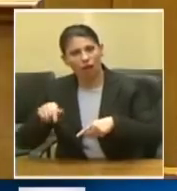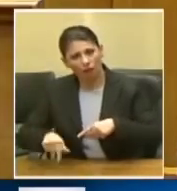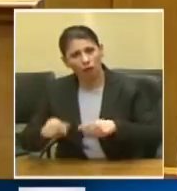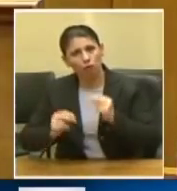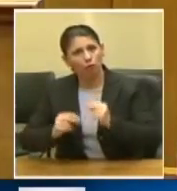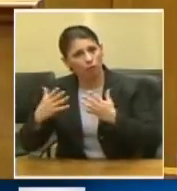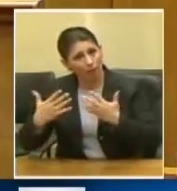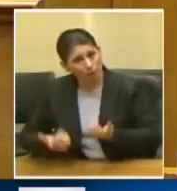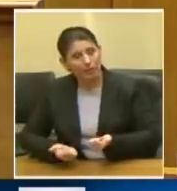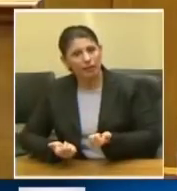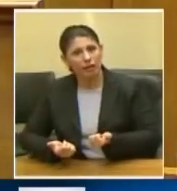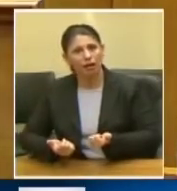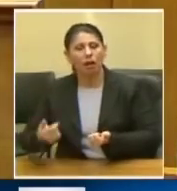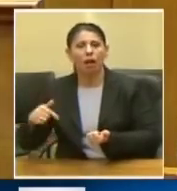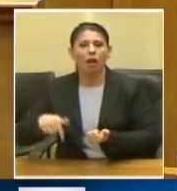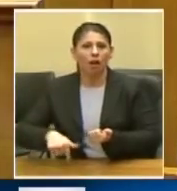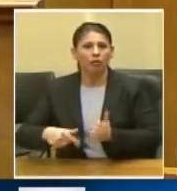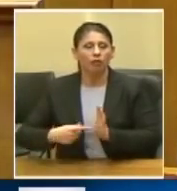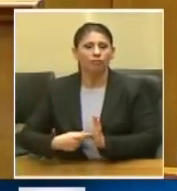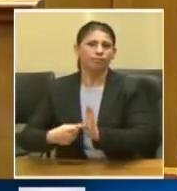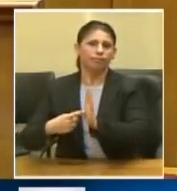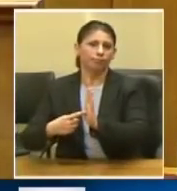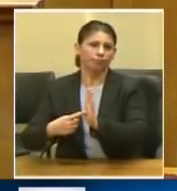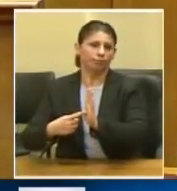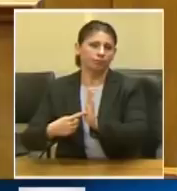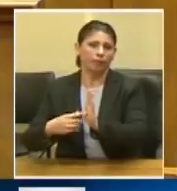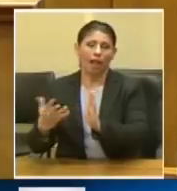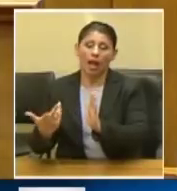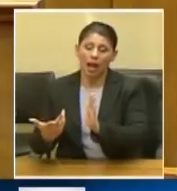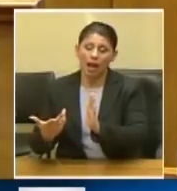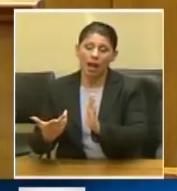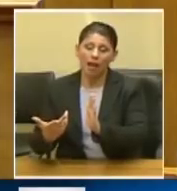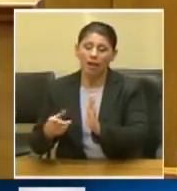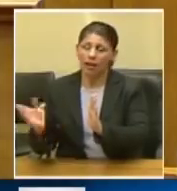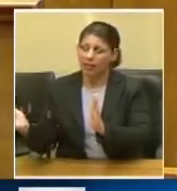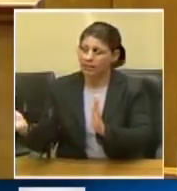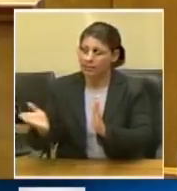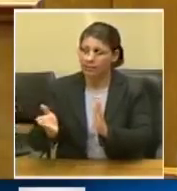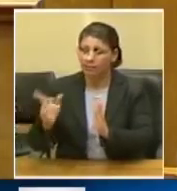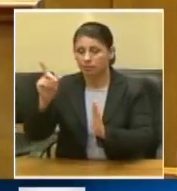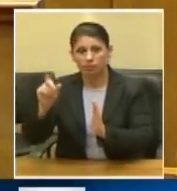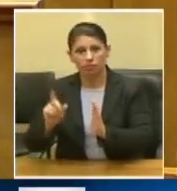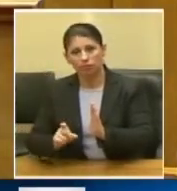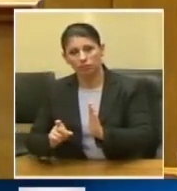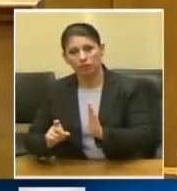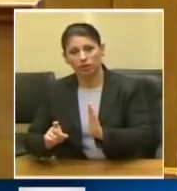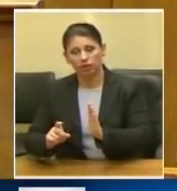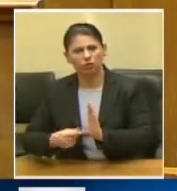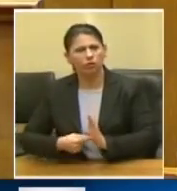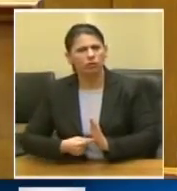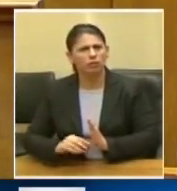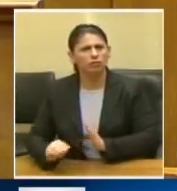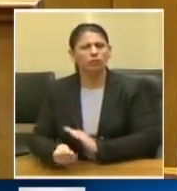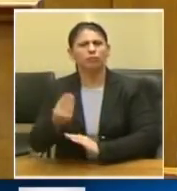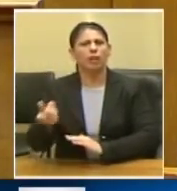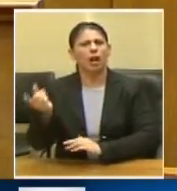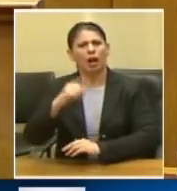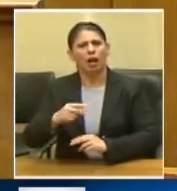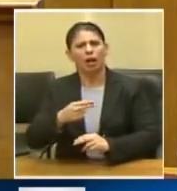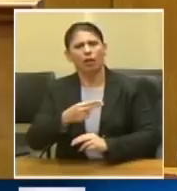υπάρχει. Και αυτό θα εμφανιστεί. Αλλά στο μεταξύ εσείς πιθανόν να μας εμφανίσετε ένα άλλο θέμα. Το θέμα για παράδειγμα